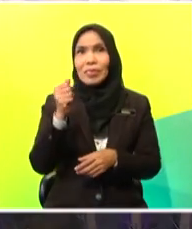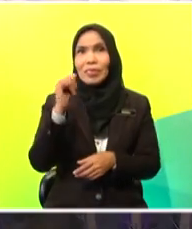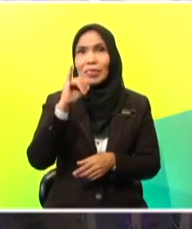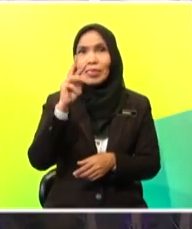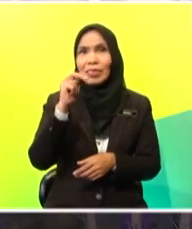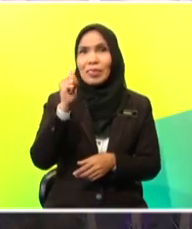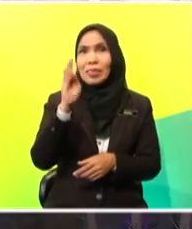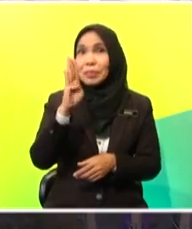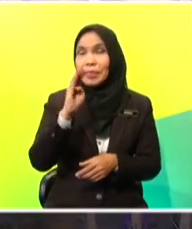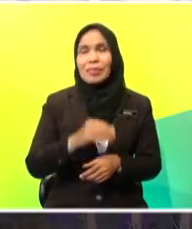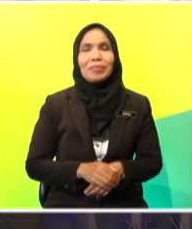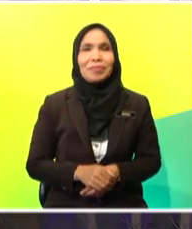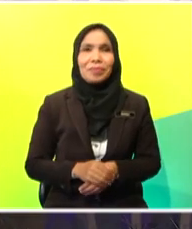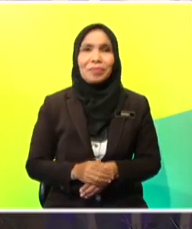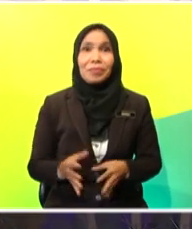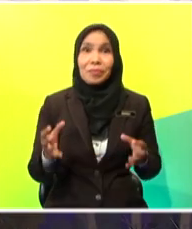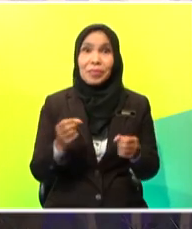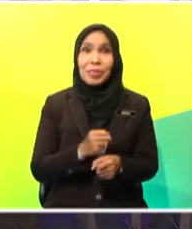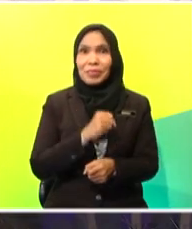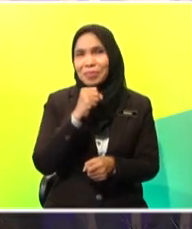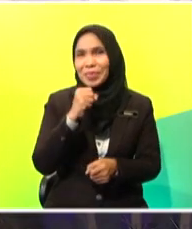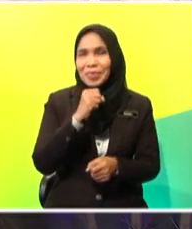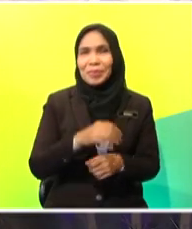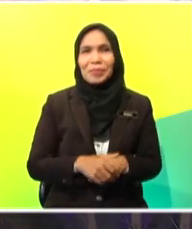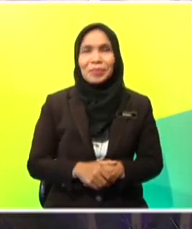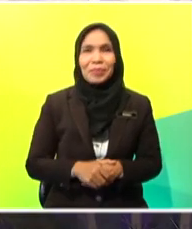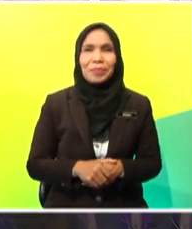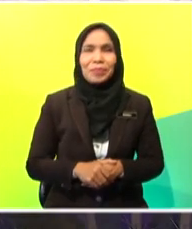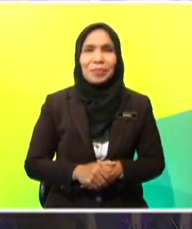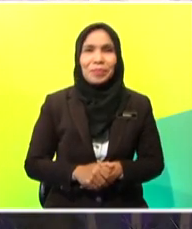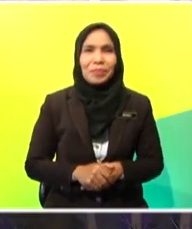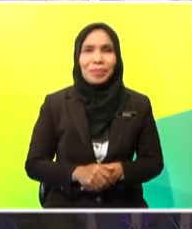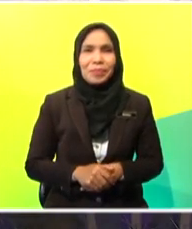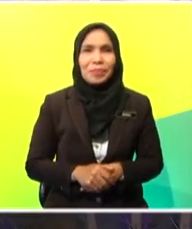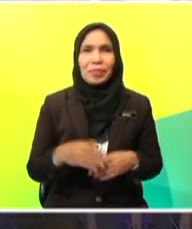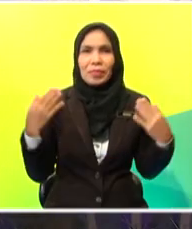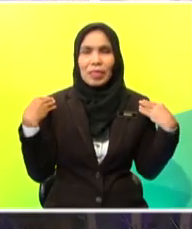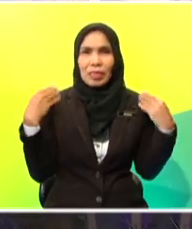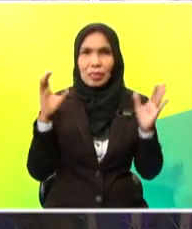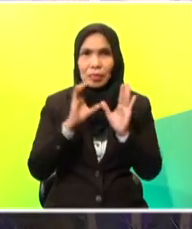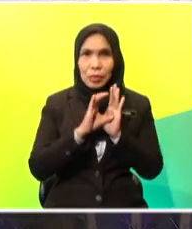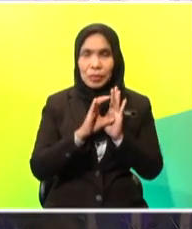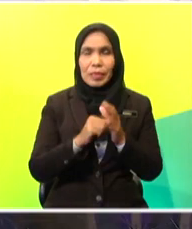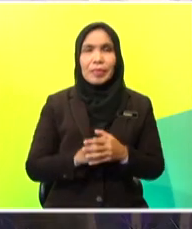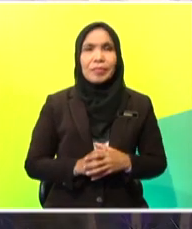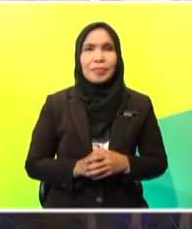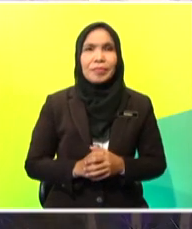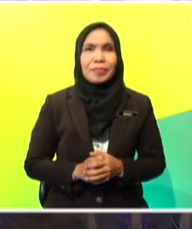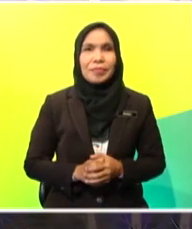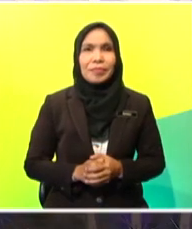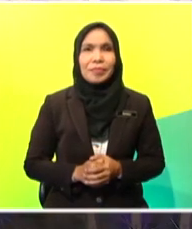huruf-huruf chillagoe huruf kuil Yes jemput Encek gue digembok eh Kak Dina